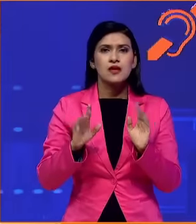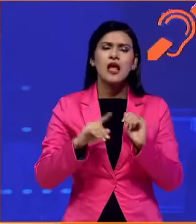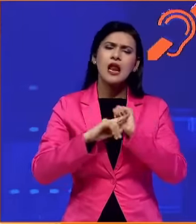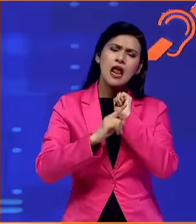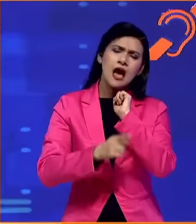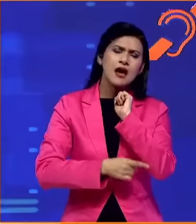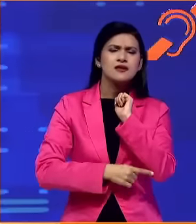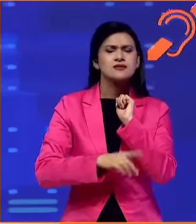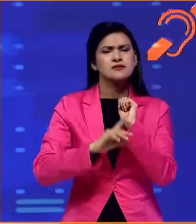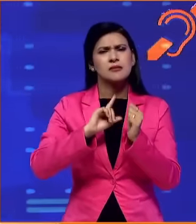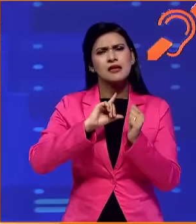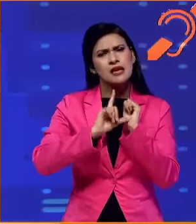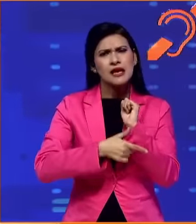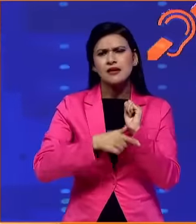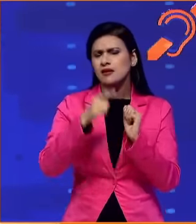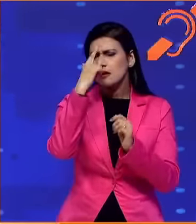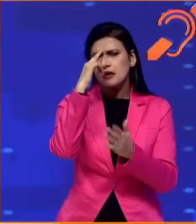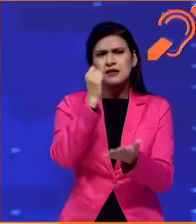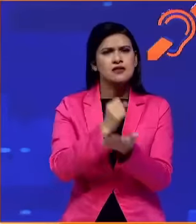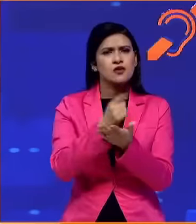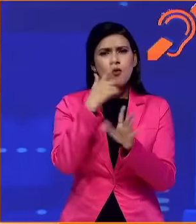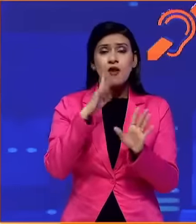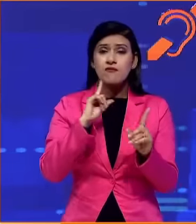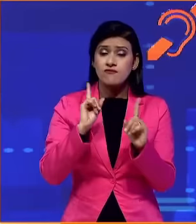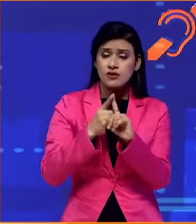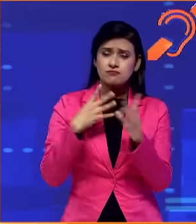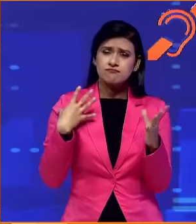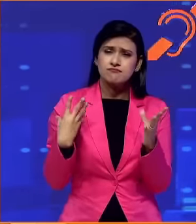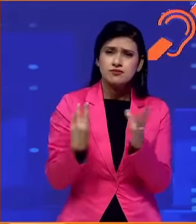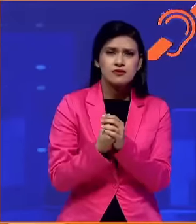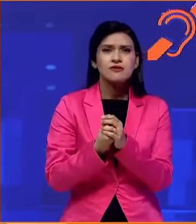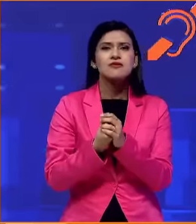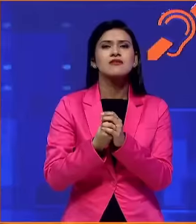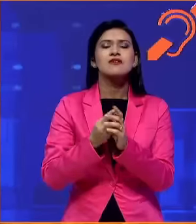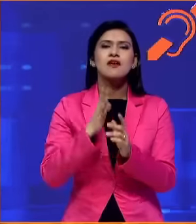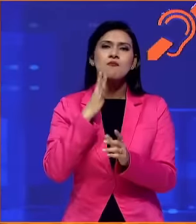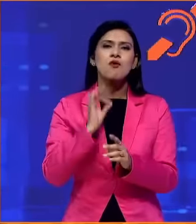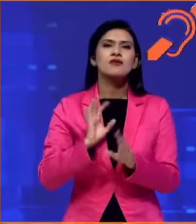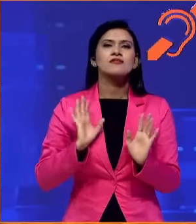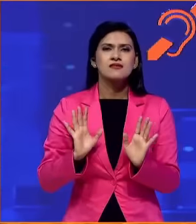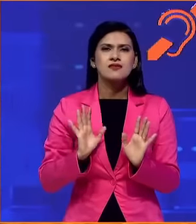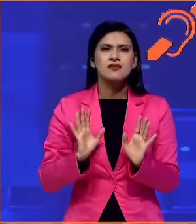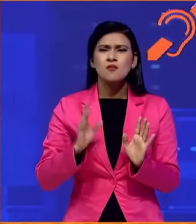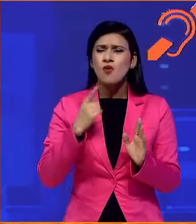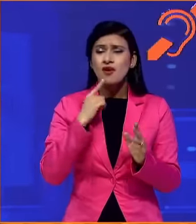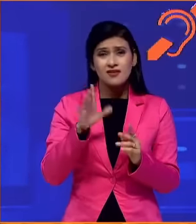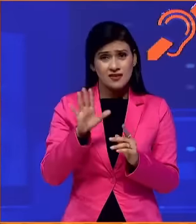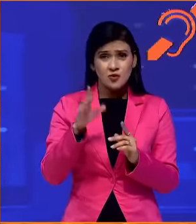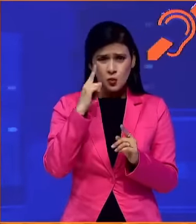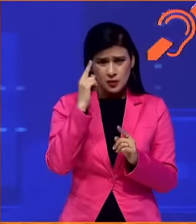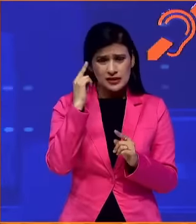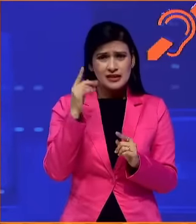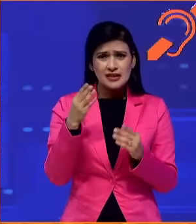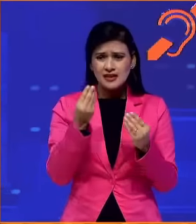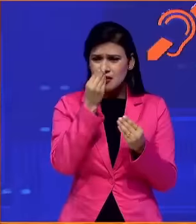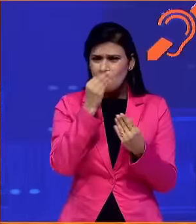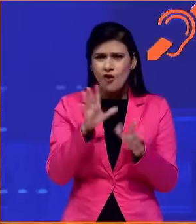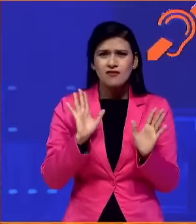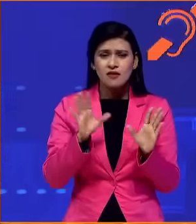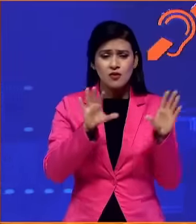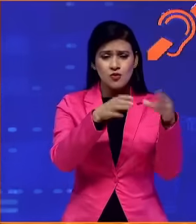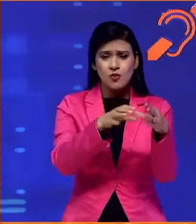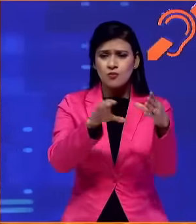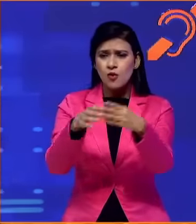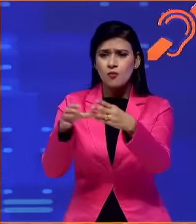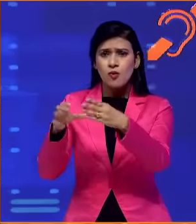उचितसमयपरलियाजाएगा।हमाराप्राथमिकउद्देश्य एकताप्राप्तकरनाहै।यहआसाननहींहै, रजतजी,मैंआपकोबतानाचाहताहूँ।यहांबहुत सारीपार्टियांहैं,औरउनकी पृष्ठभूमिअलग-अलगहै।अलग-अलगलोगोंके